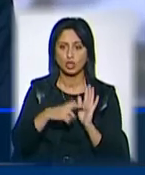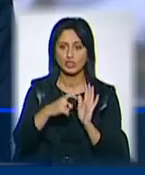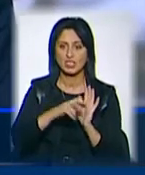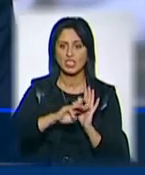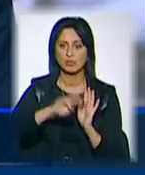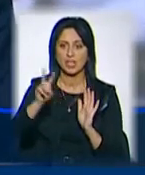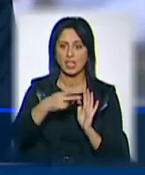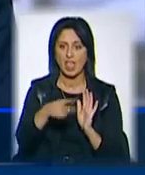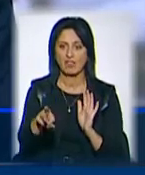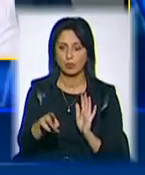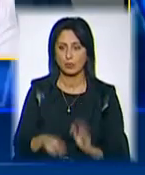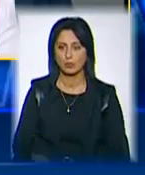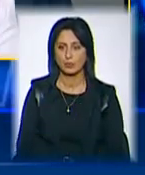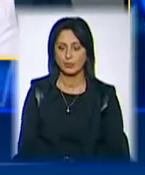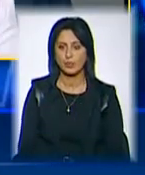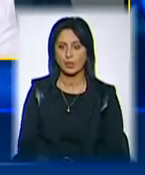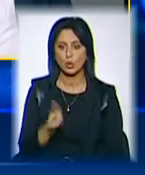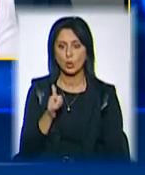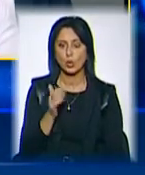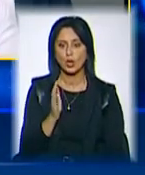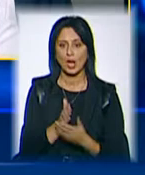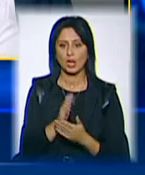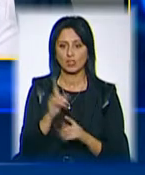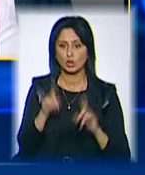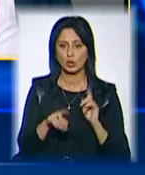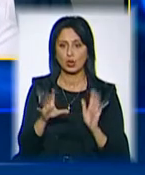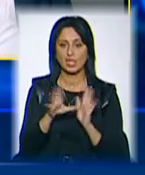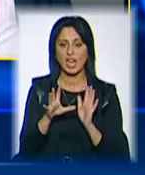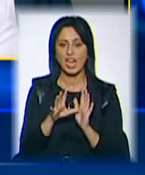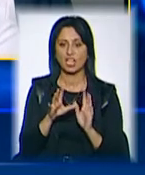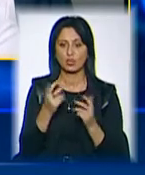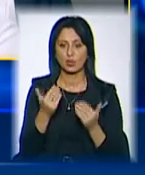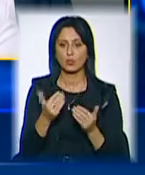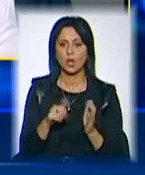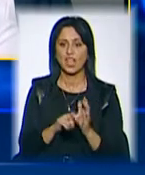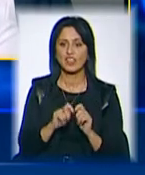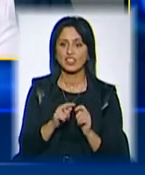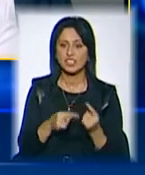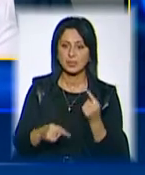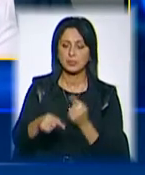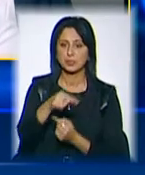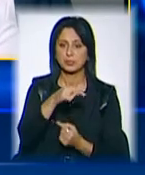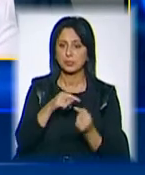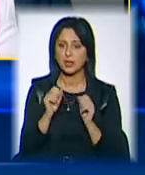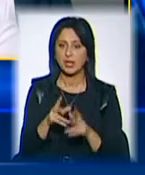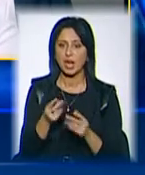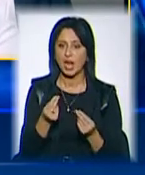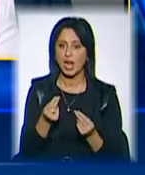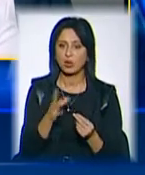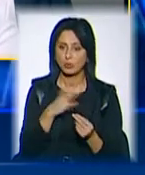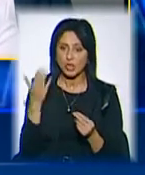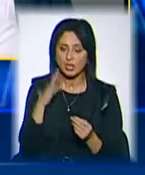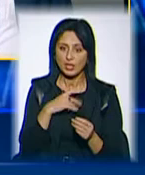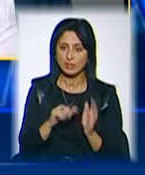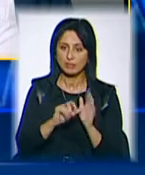700 მილიონ ევროს. ბატონ სულხან, როგორია ზოგადად ელექტროსისტემაში ინვესტიციების დინამიკა? აქამდე რა რაოდენობის